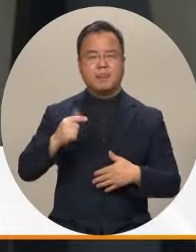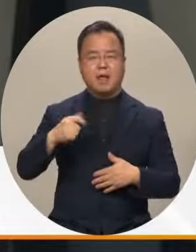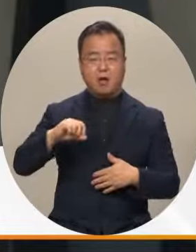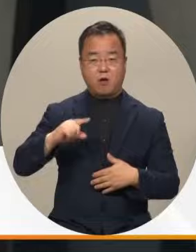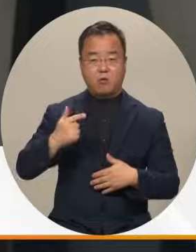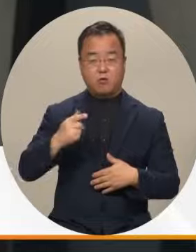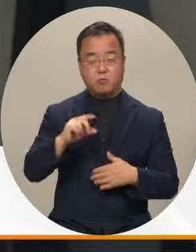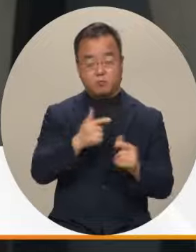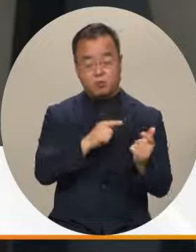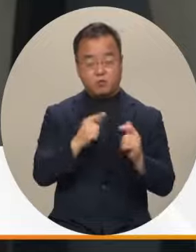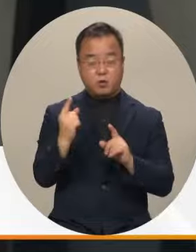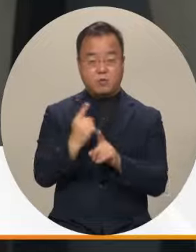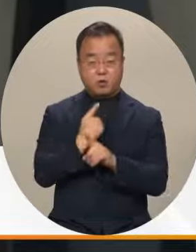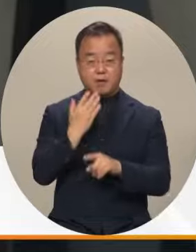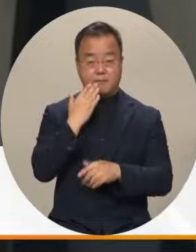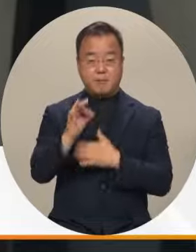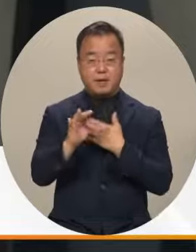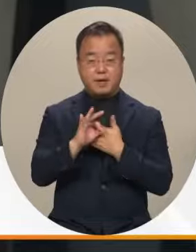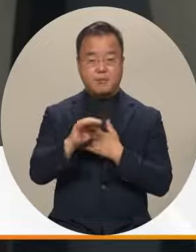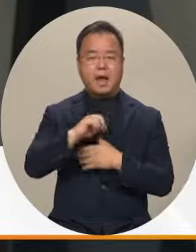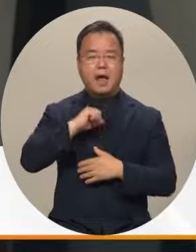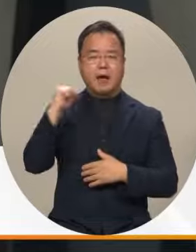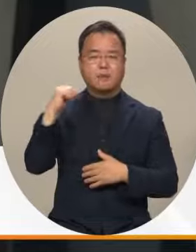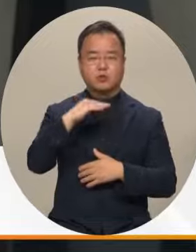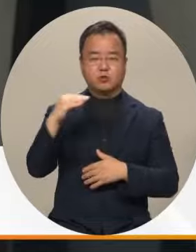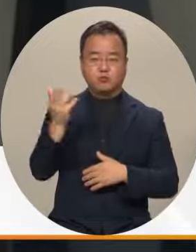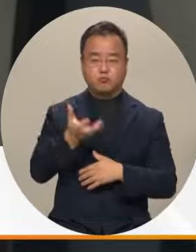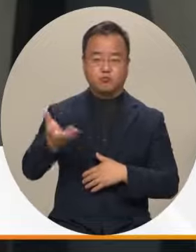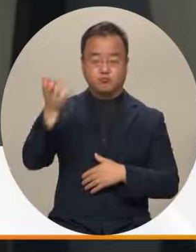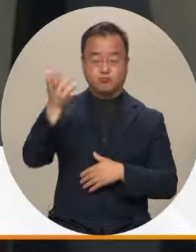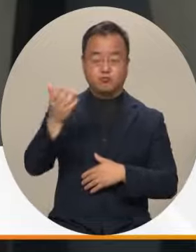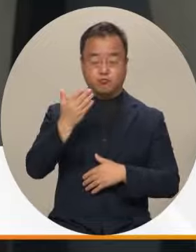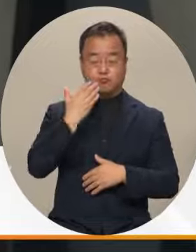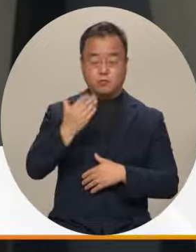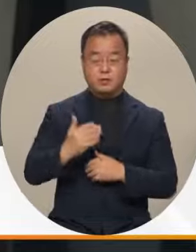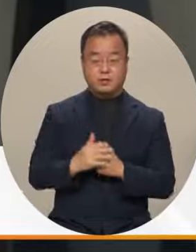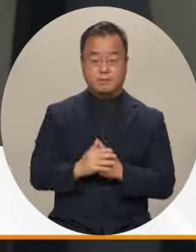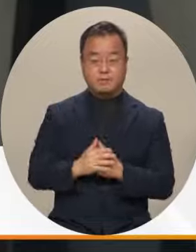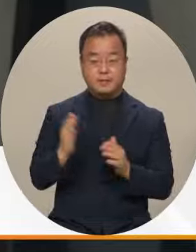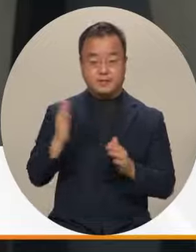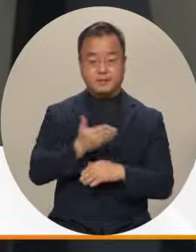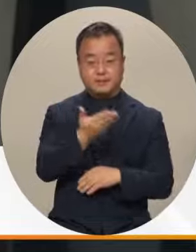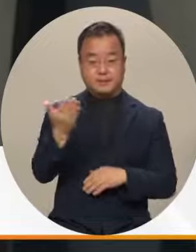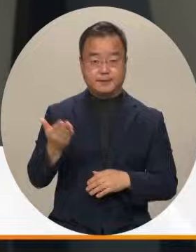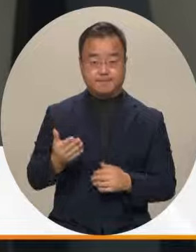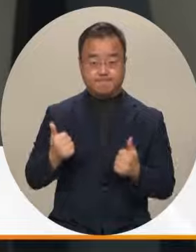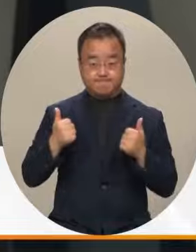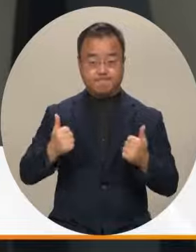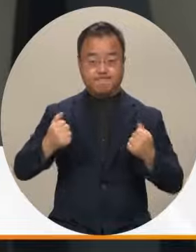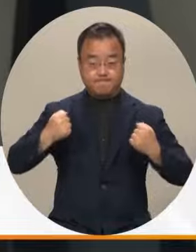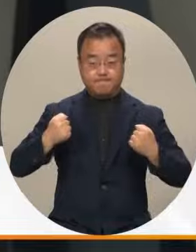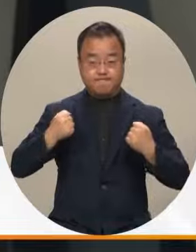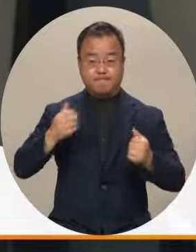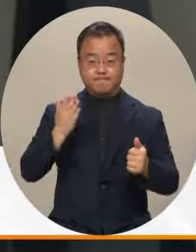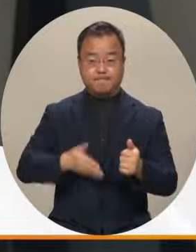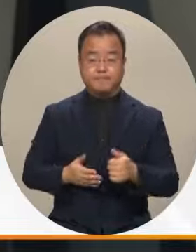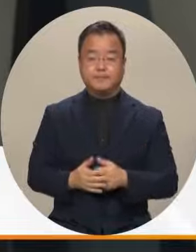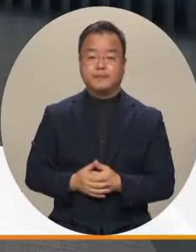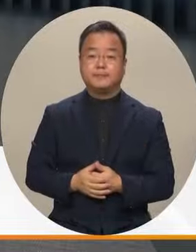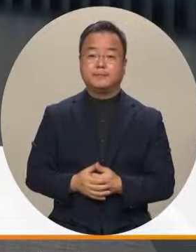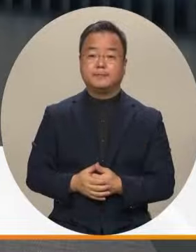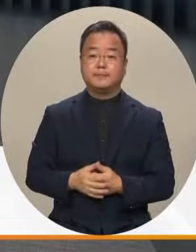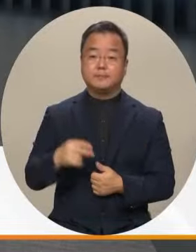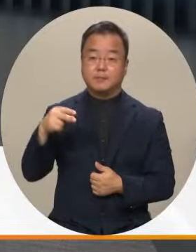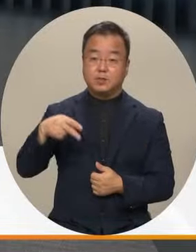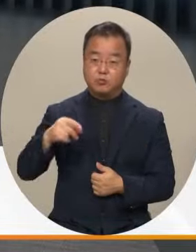보호한다면 수시 합격 가능성을 올리는데 큰 도움이 될 것입니다 수생 여러분들 힘내십시오네